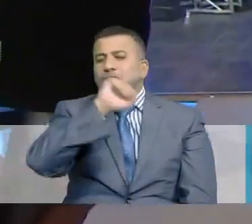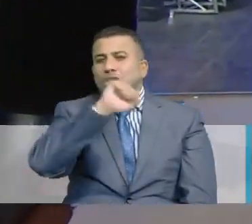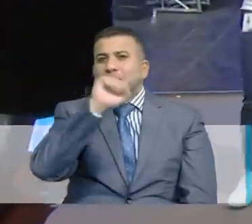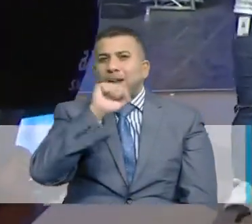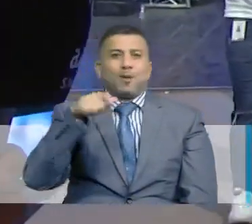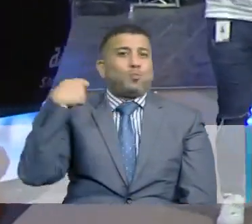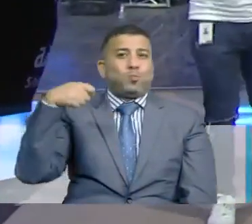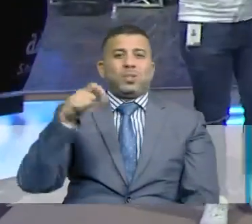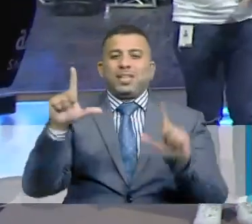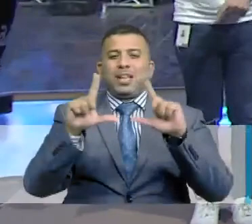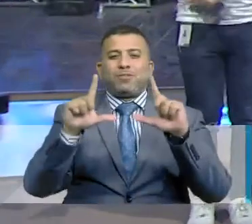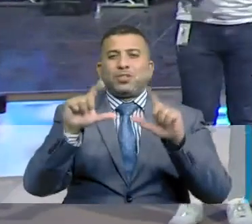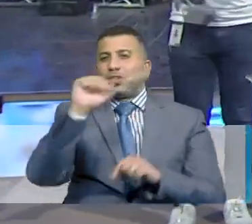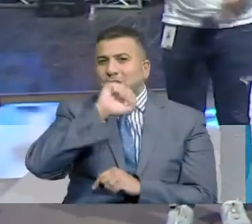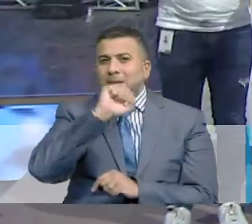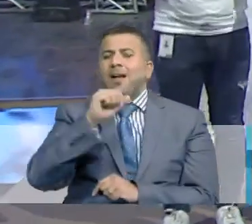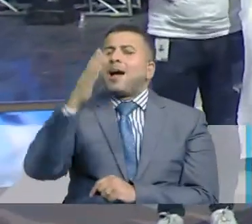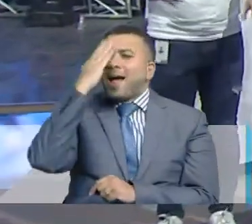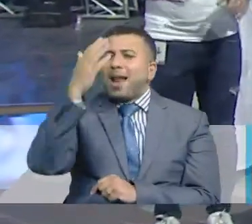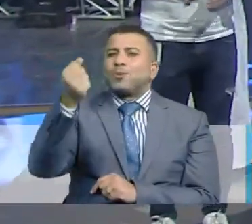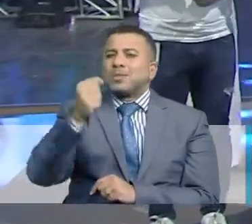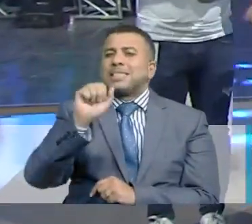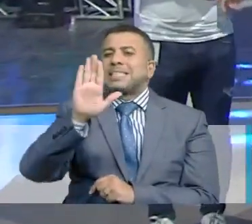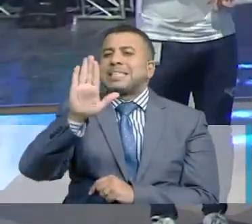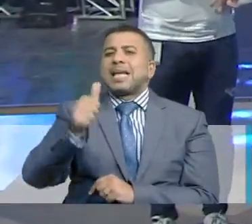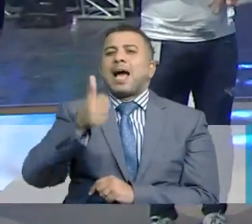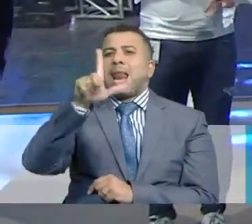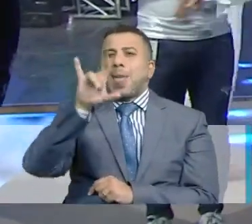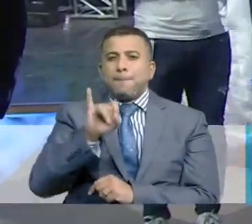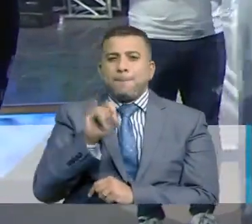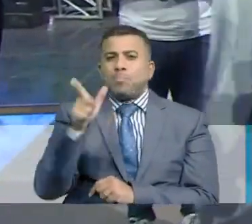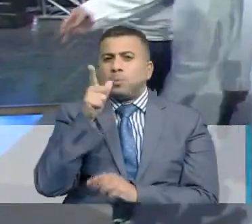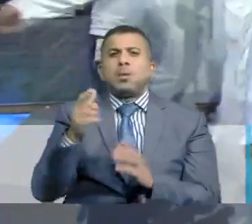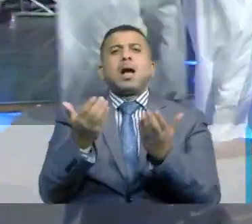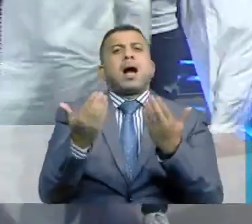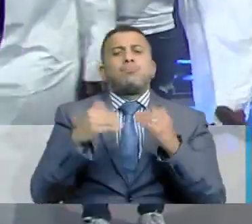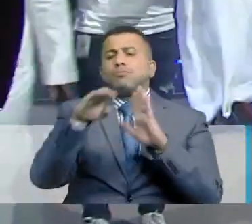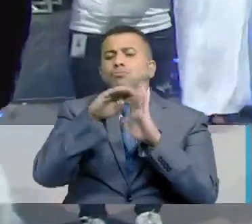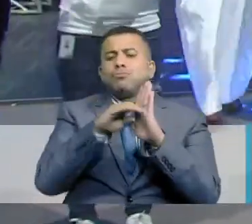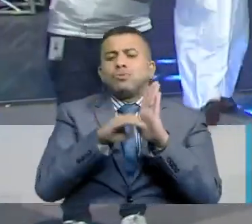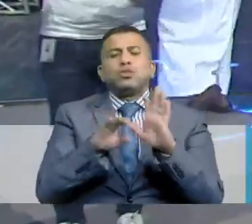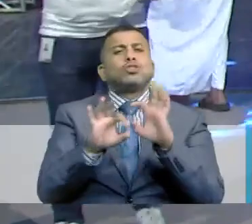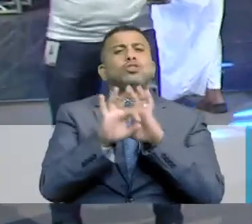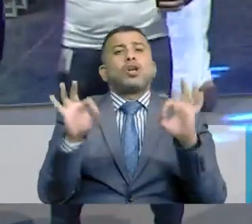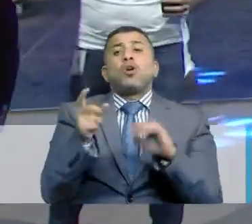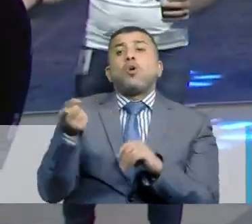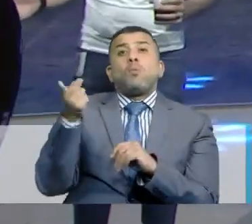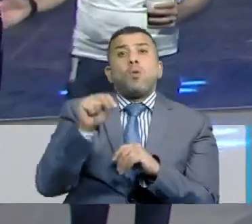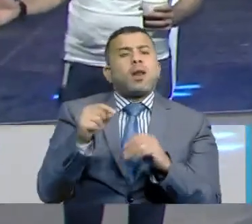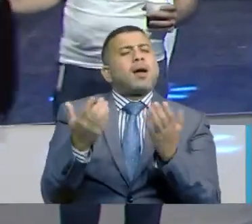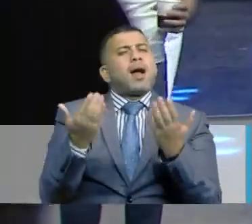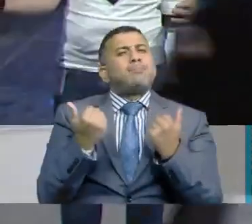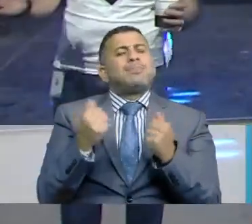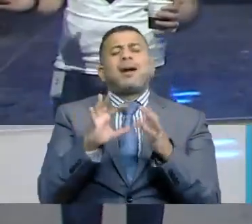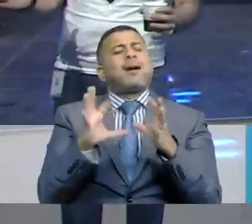بداية رحب فيك أستاذ سالم، لو تحدثنا عن ما هي الاستعدادات لانطلاق السهرة الأولى لبرنامج